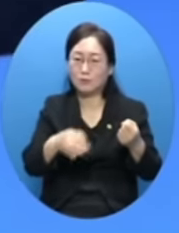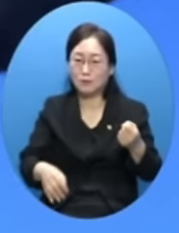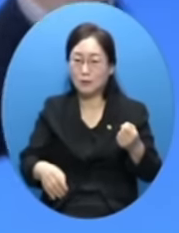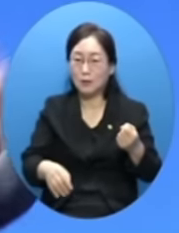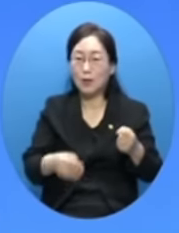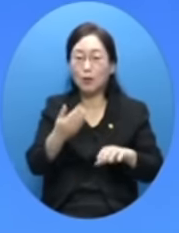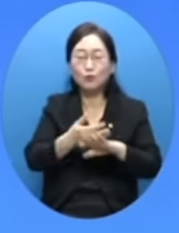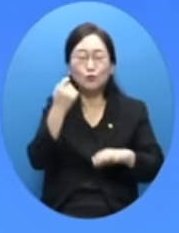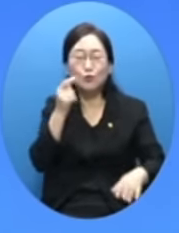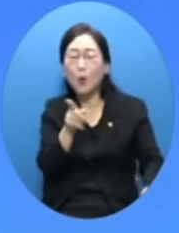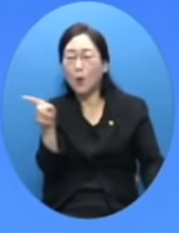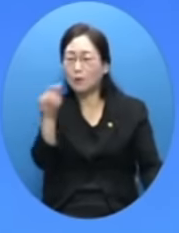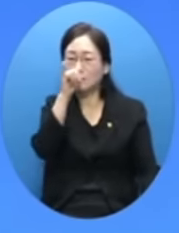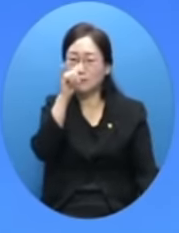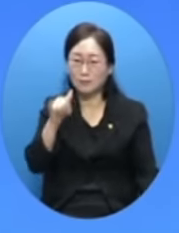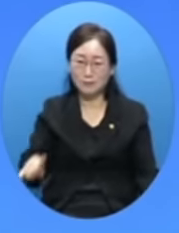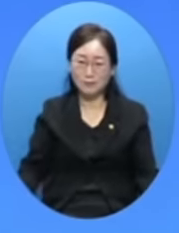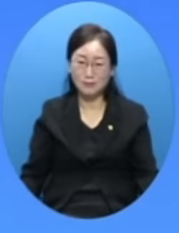저쪽 감 좀 있어요.